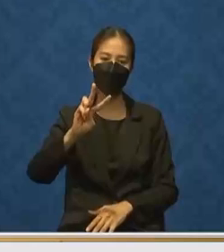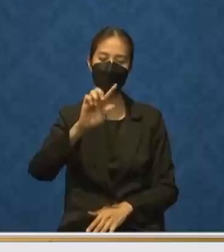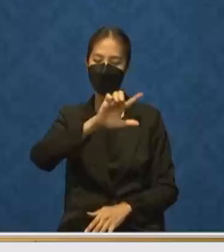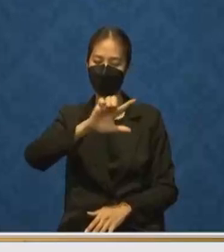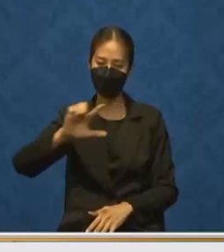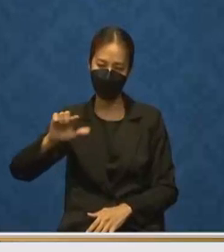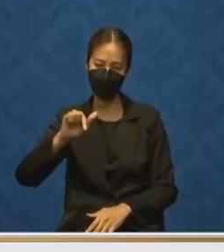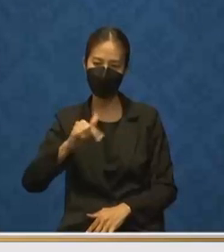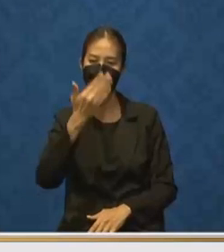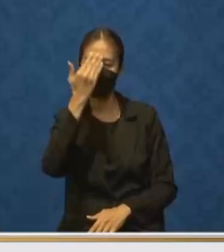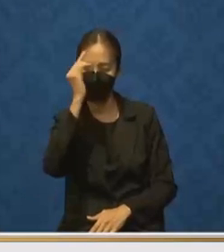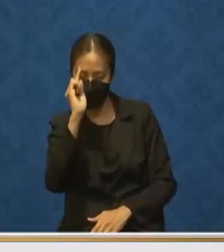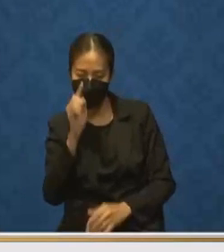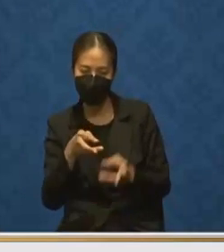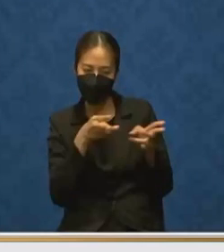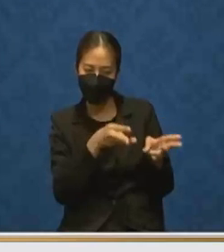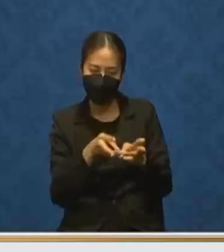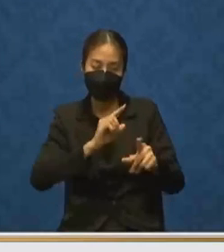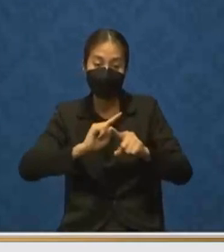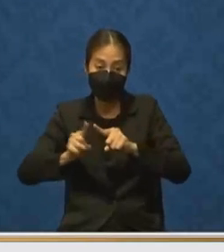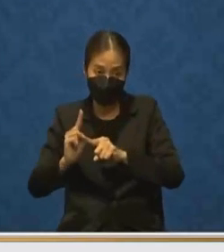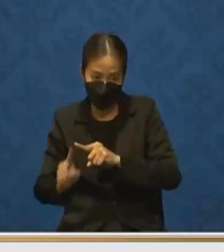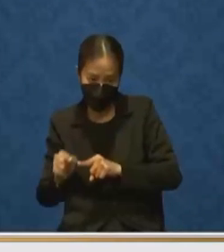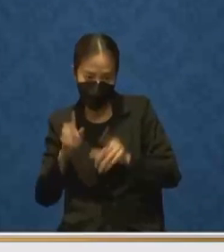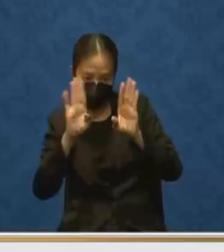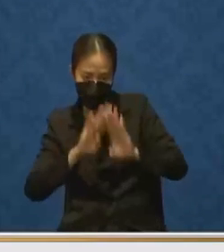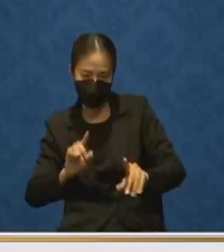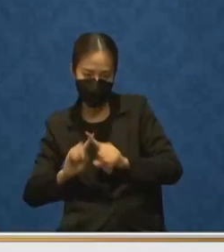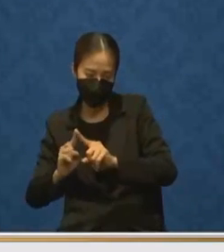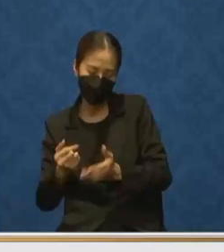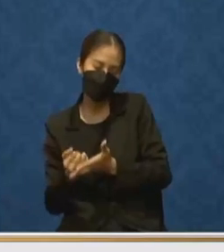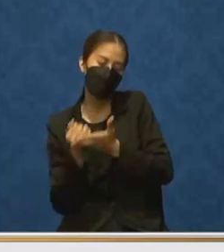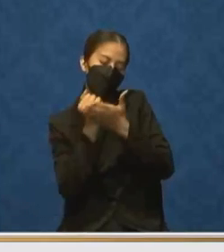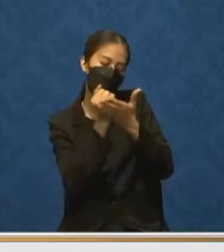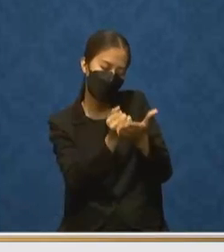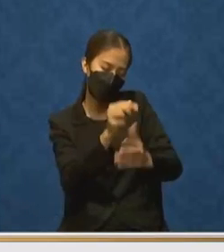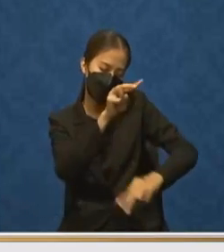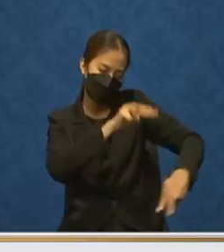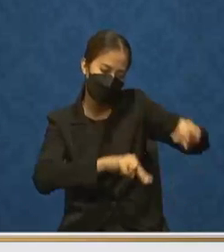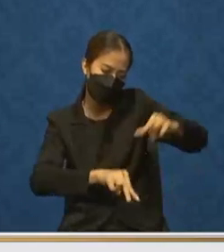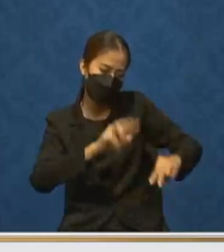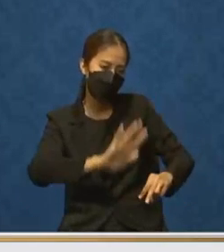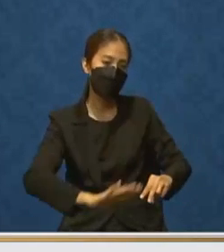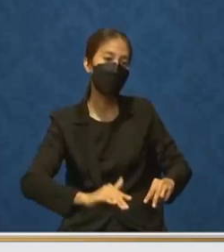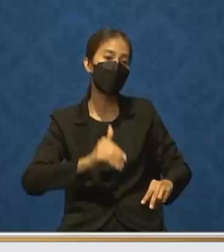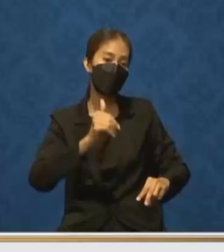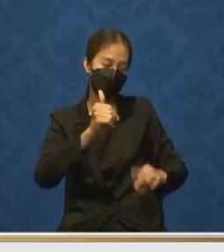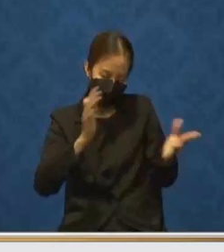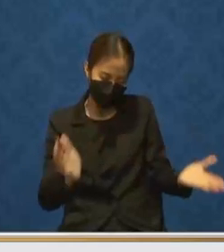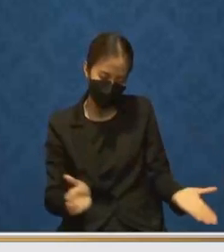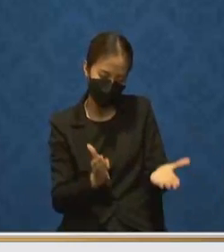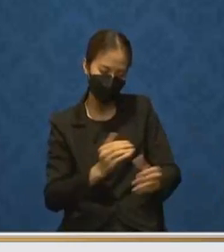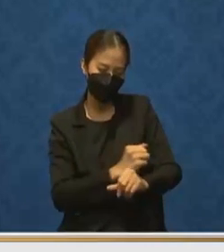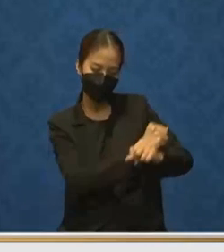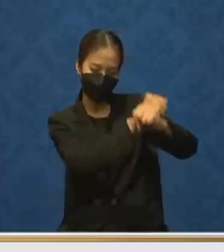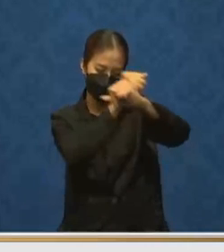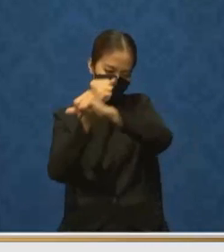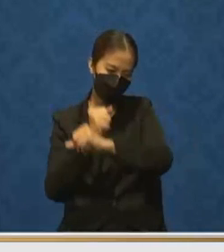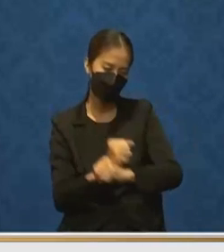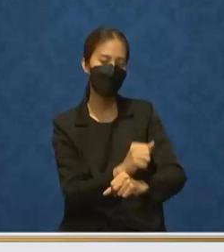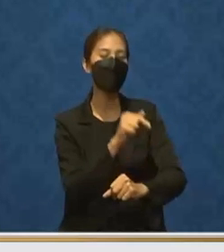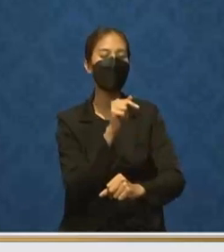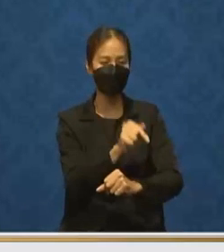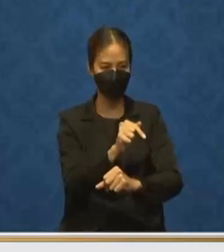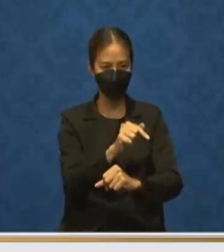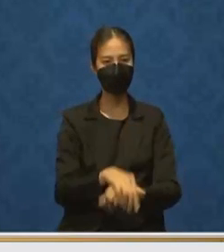เพื่อให้เกิดความหลากหลายทางชีวภาพได้รับการอนุรักษ์และฟื้นฟูโดยพัฒนากลไกและมาตรการในการอนุรักษ์ปกป้องคุ้มครองฟื้นฟูและ